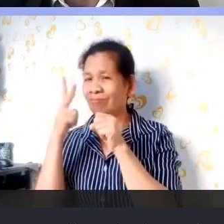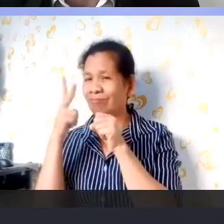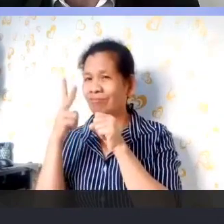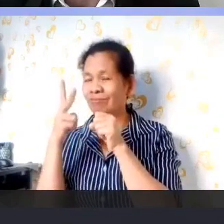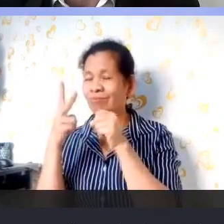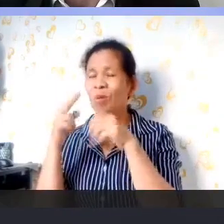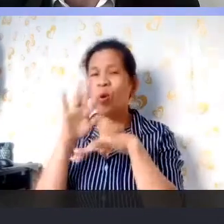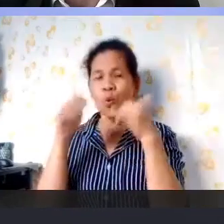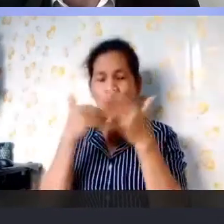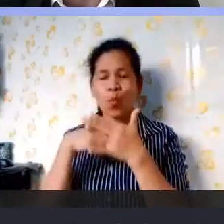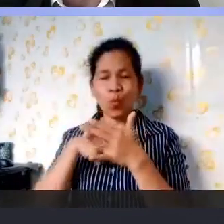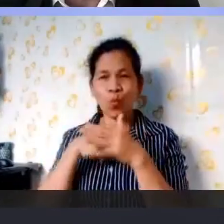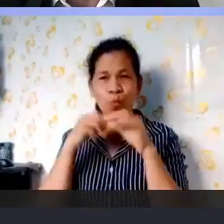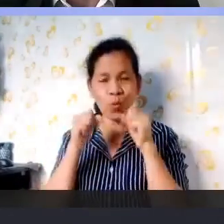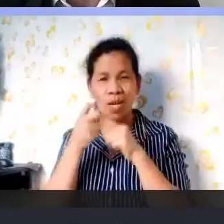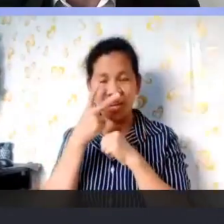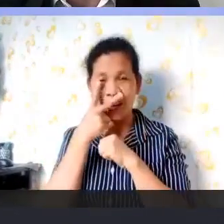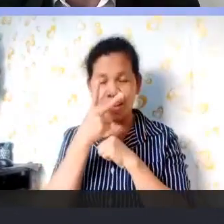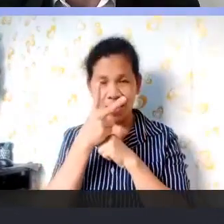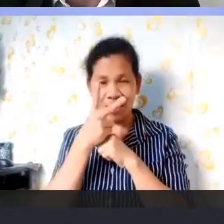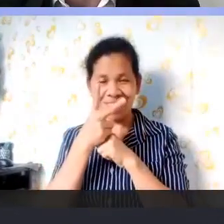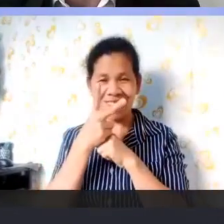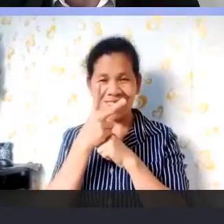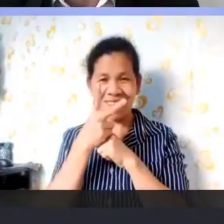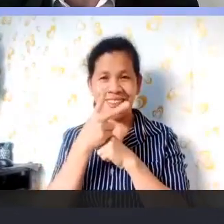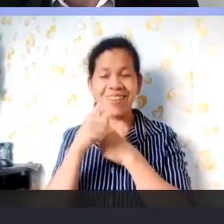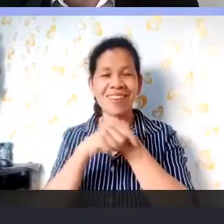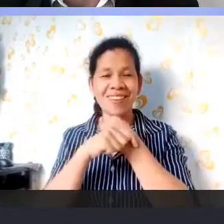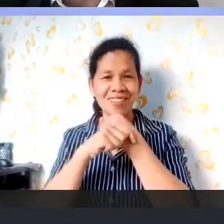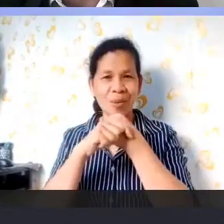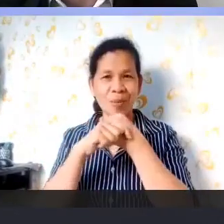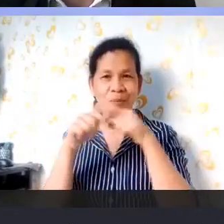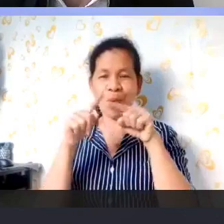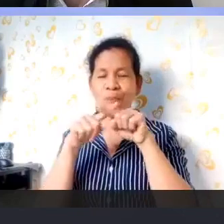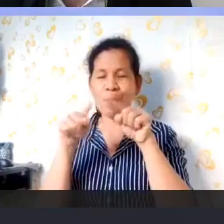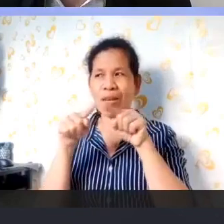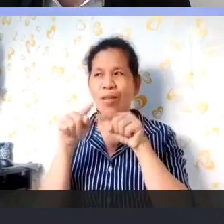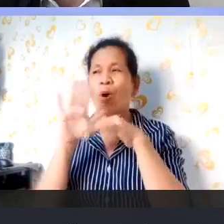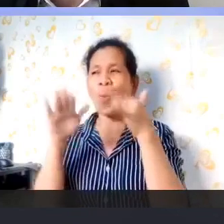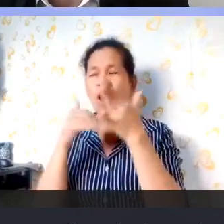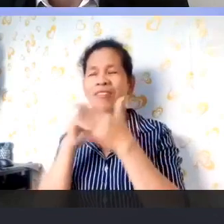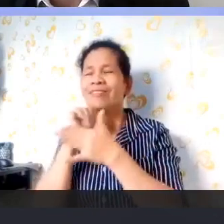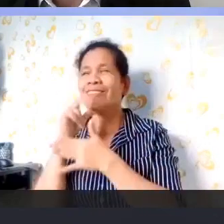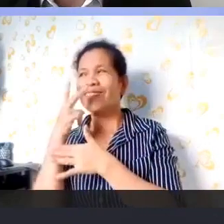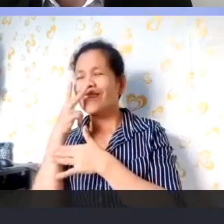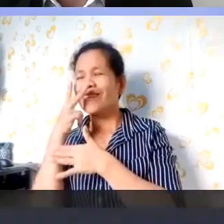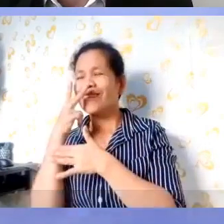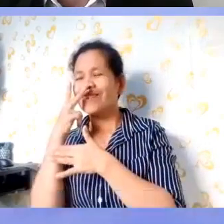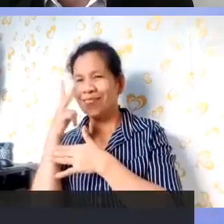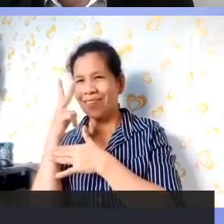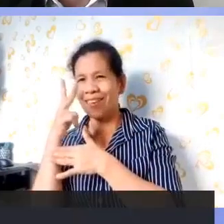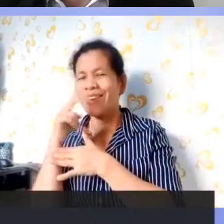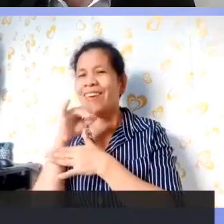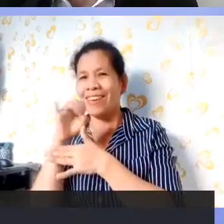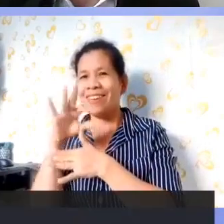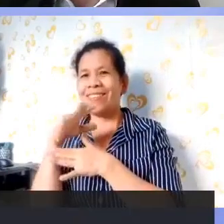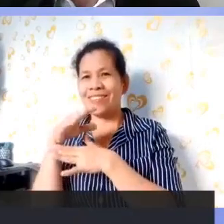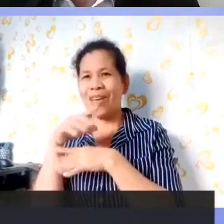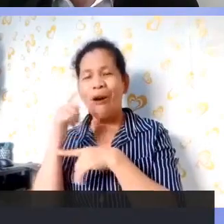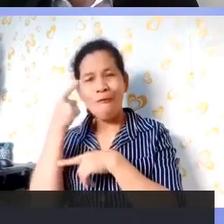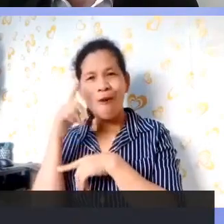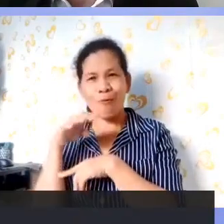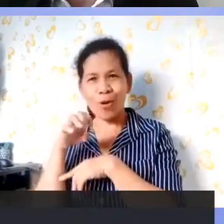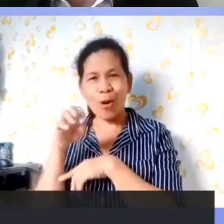what is unseen is eternal. 2 Corinthians 14:8. Oh, ang ganda po naman ito. Alam, ito po yun, Ma'am